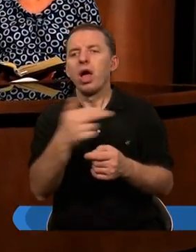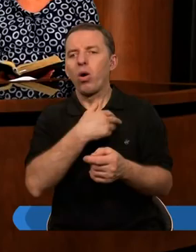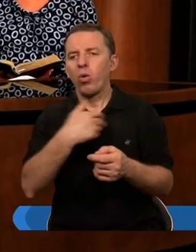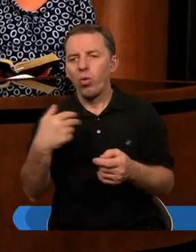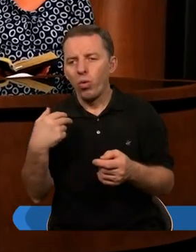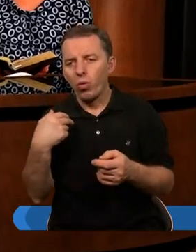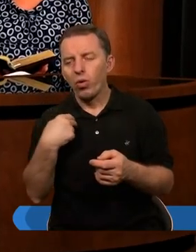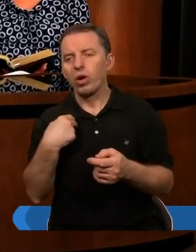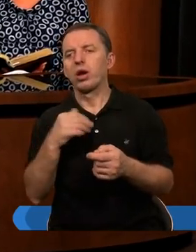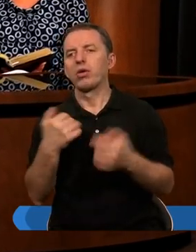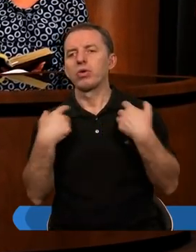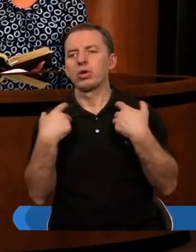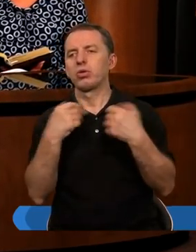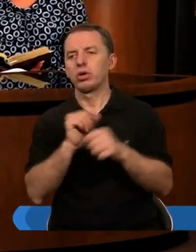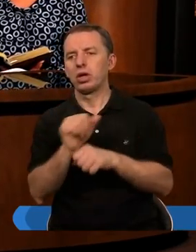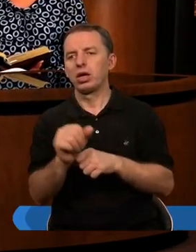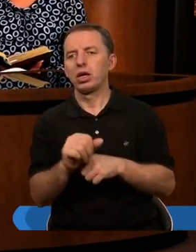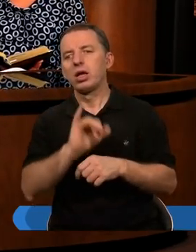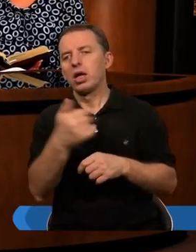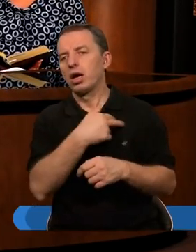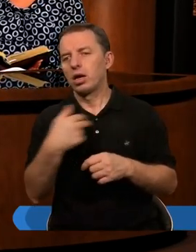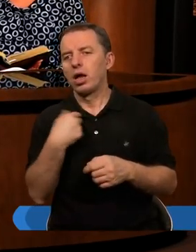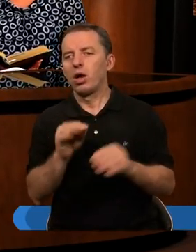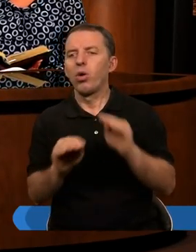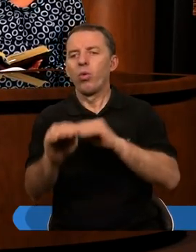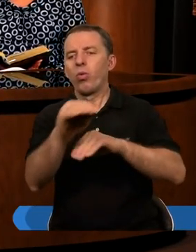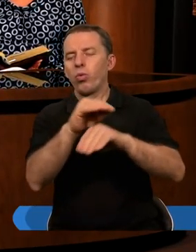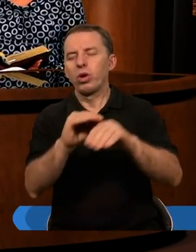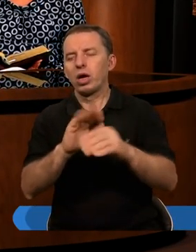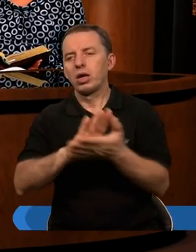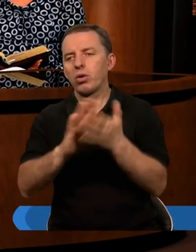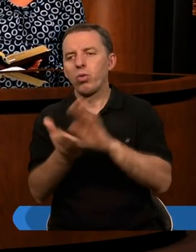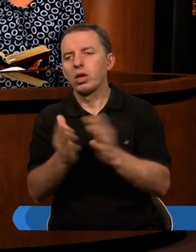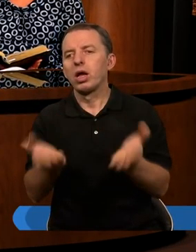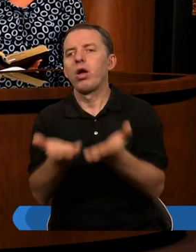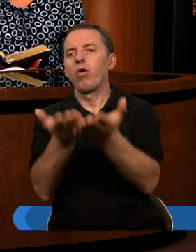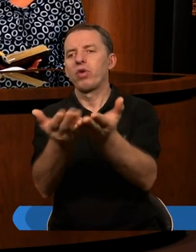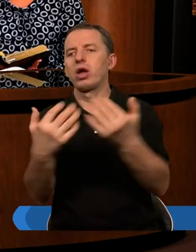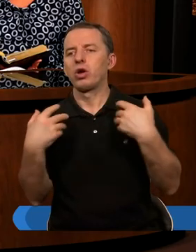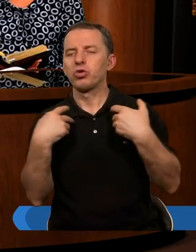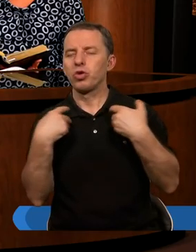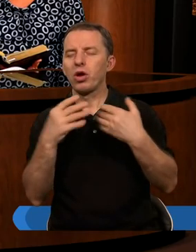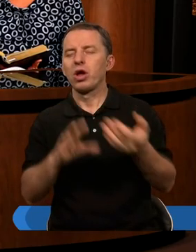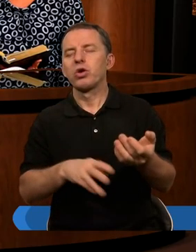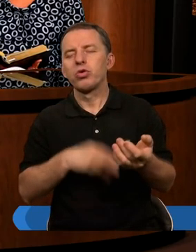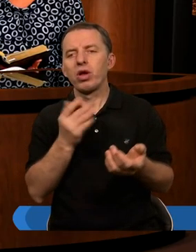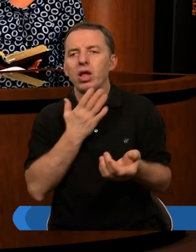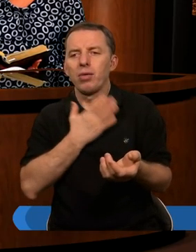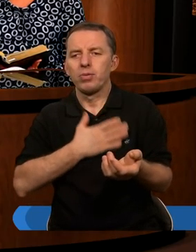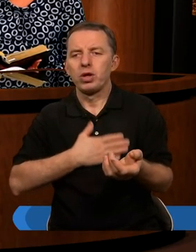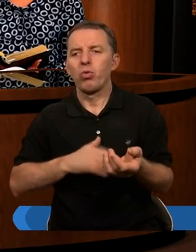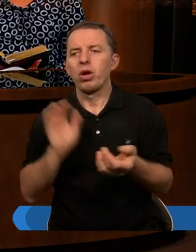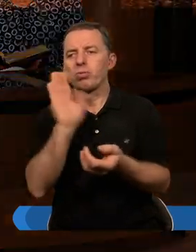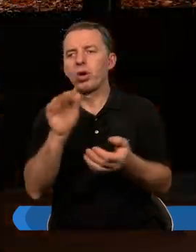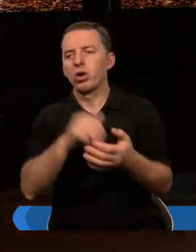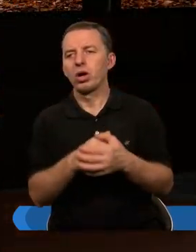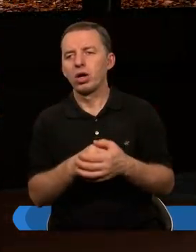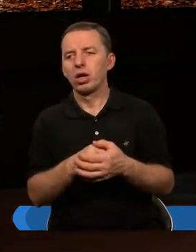nas wygląda w życiu, w praktyce? Jak nam się to udaje, to składanie ofiary żywej, świętej, miłej Bogu?